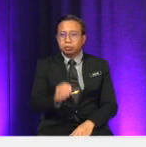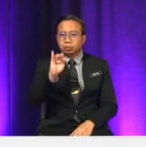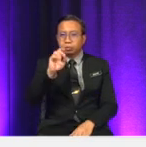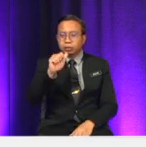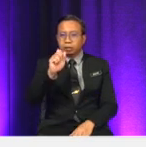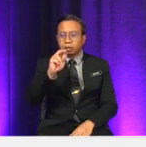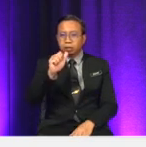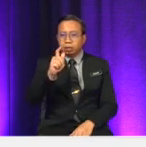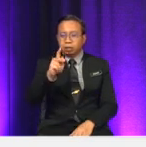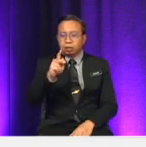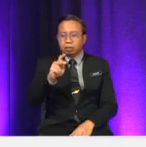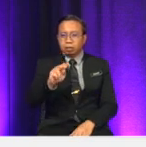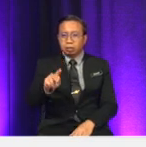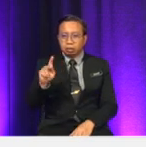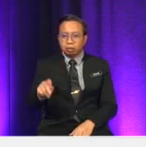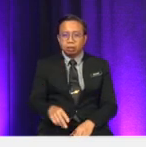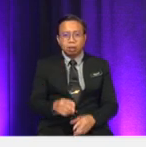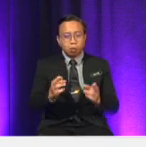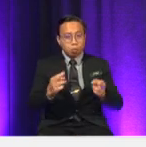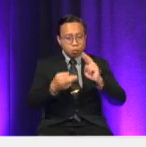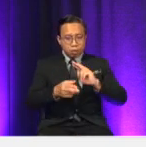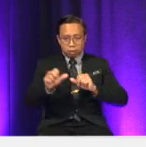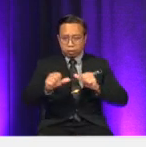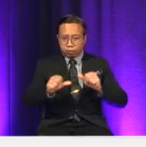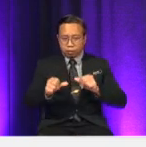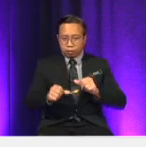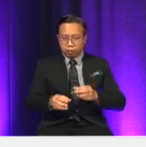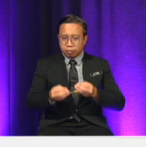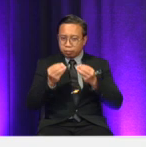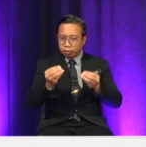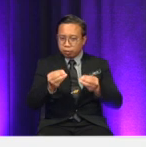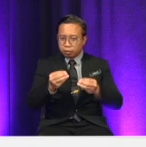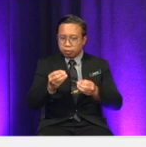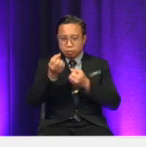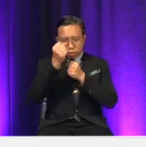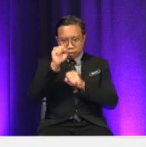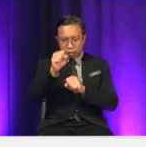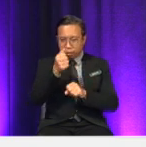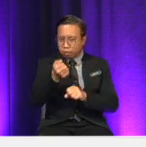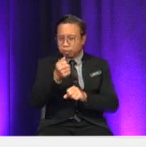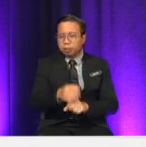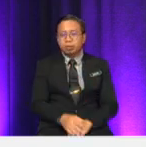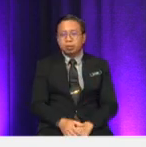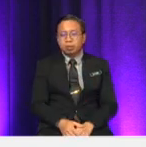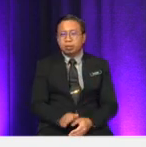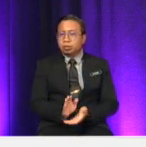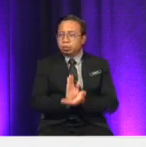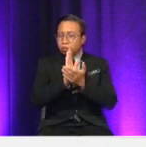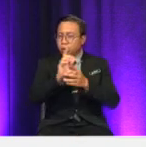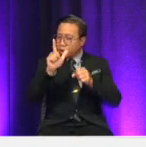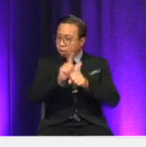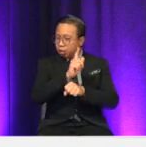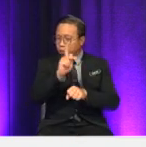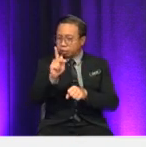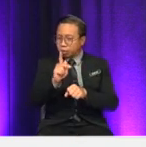kanak-kanak dan juga ruang aktiviti telah pun diberikan kepada kamu siap-siap, dan kamu hanya tolong Ira lengkapkan